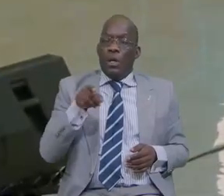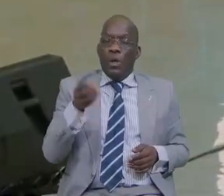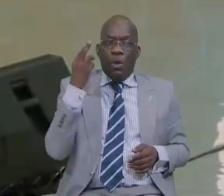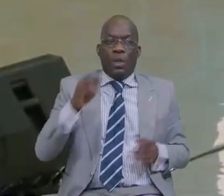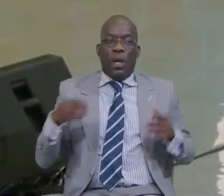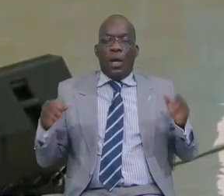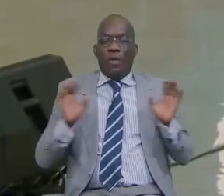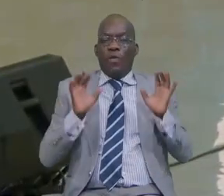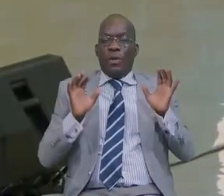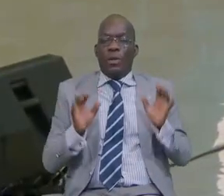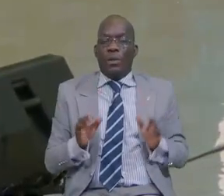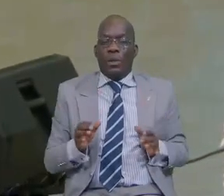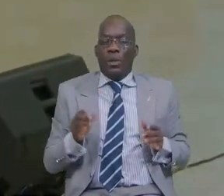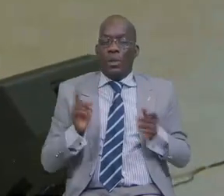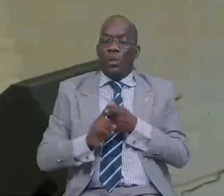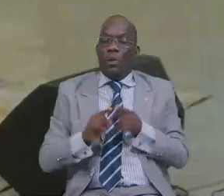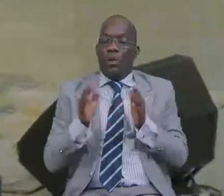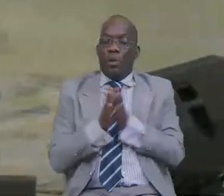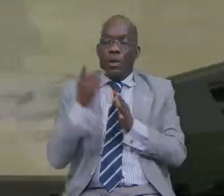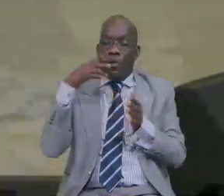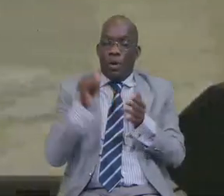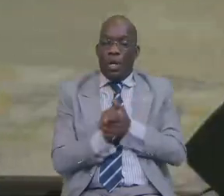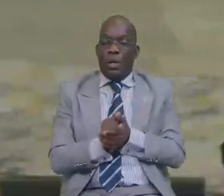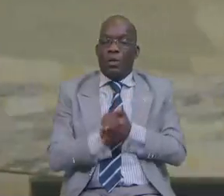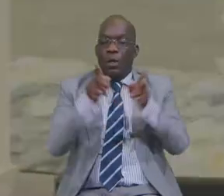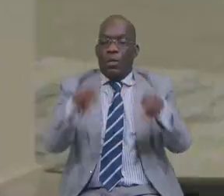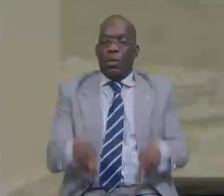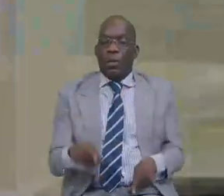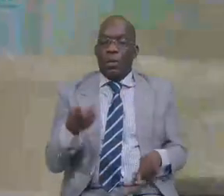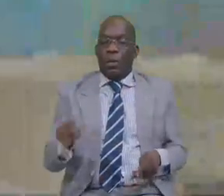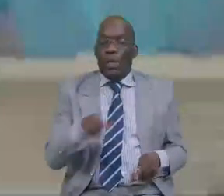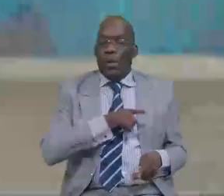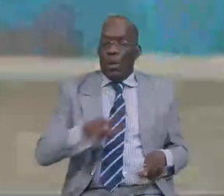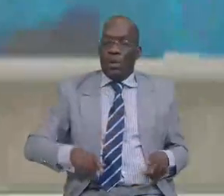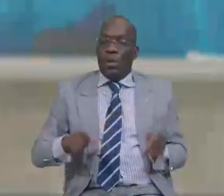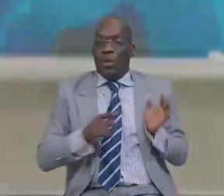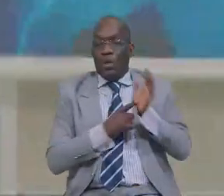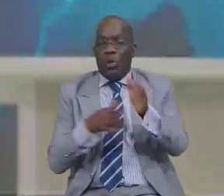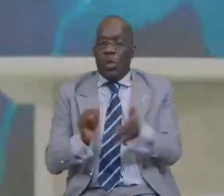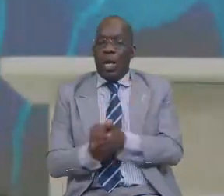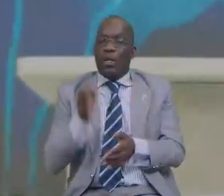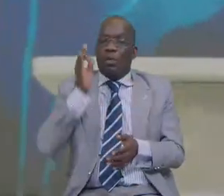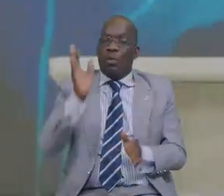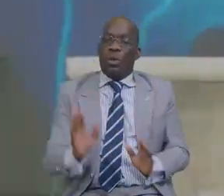ayant de tels problèmes. Et le Seigneur lui a montré une vision.